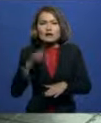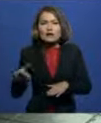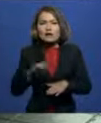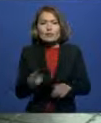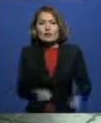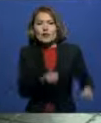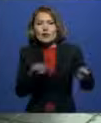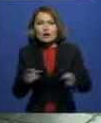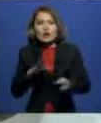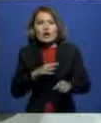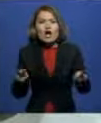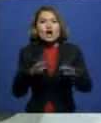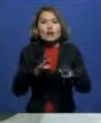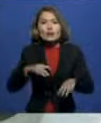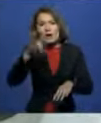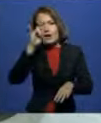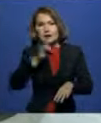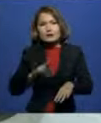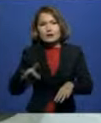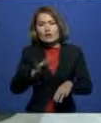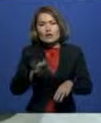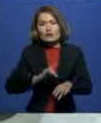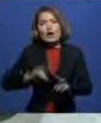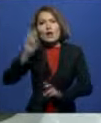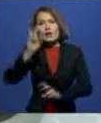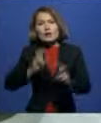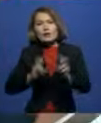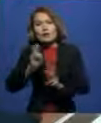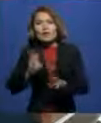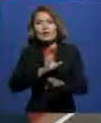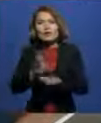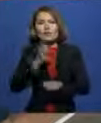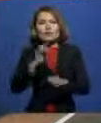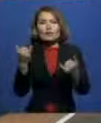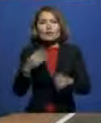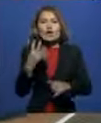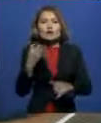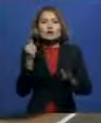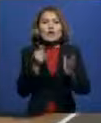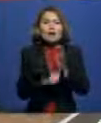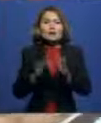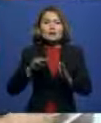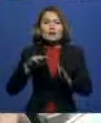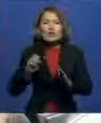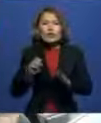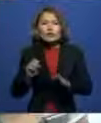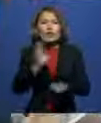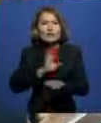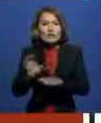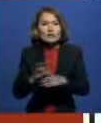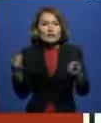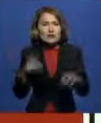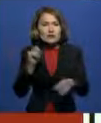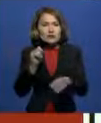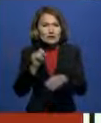Жағдайды тұрақтандыру үшін үкімет еліміздегі мұнай өңдеу зауыттарына қосымша 460 мың тонна өнімді өңдеуді жүктеген. Яғни 127